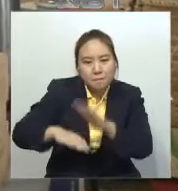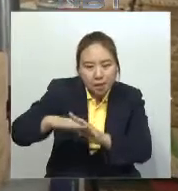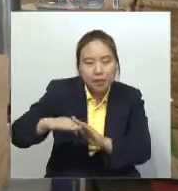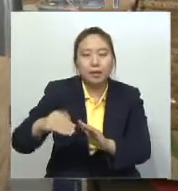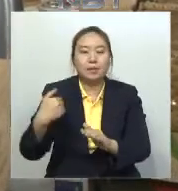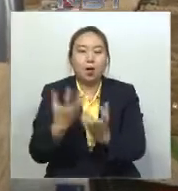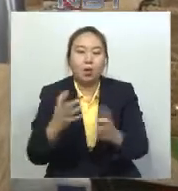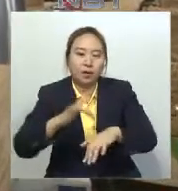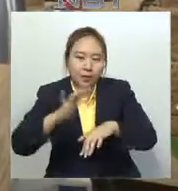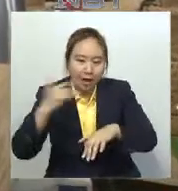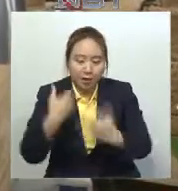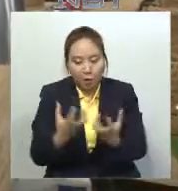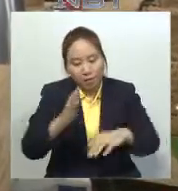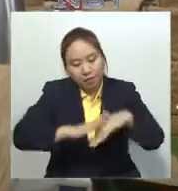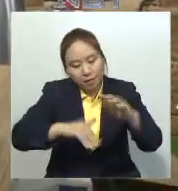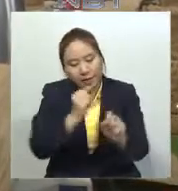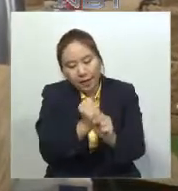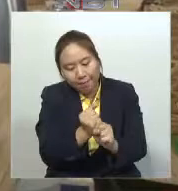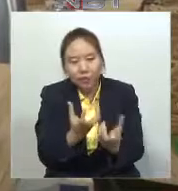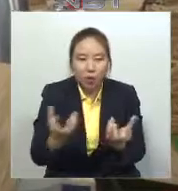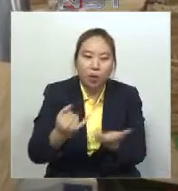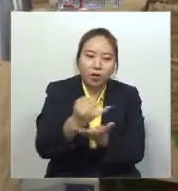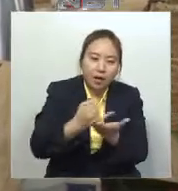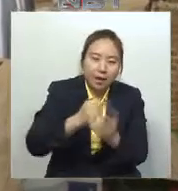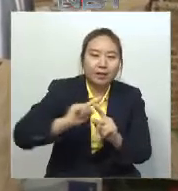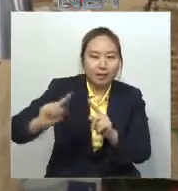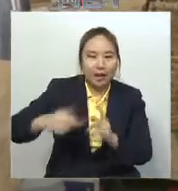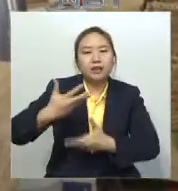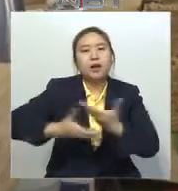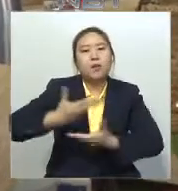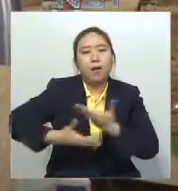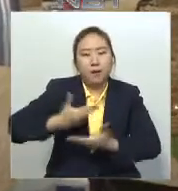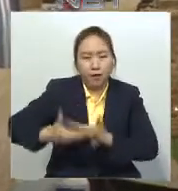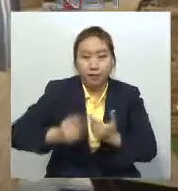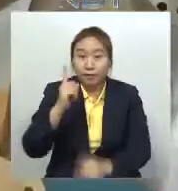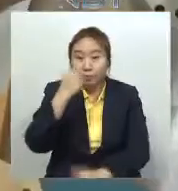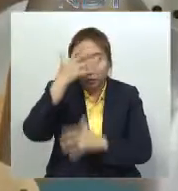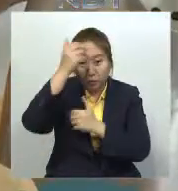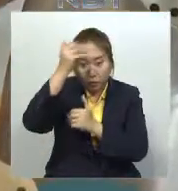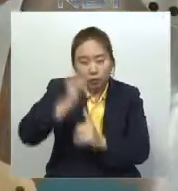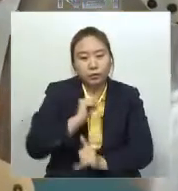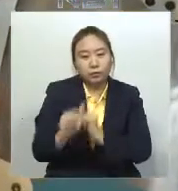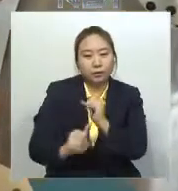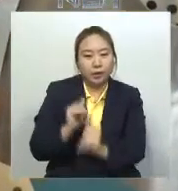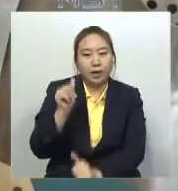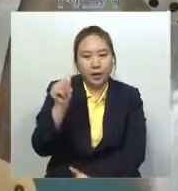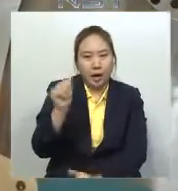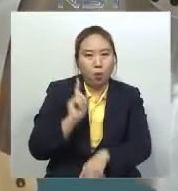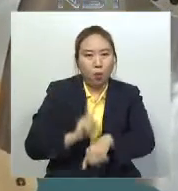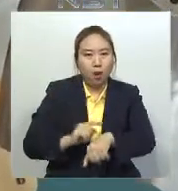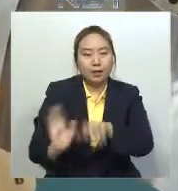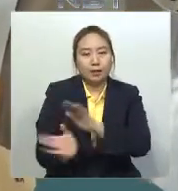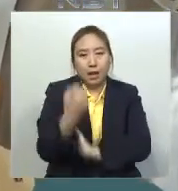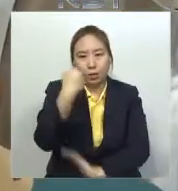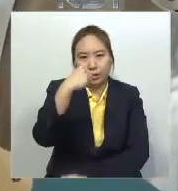งงานแฮนด์เมดต่างๆงานทำมือต่างๆงานศิลปะที่ส่งถึงมือผู้บริโภคผู้ที่สนใจนะครับสามารถเข้าร่วมงานได้ตั้งแต่เวล